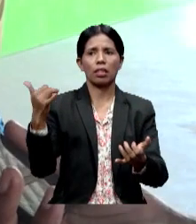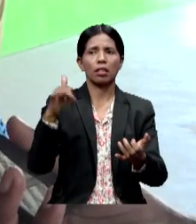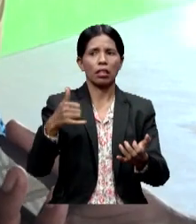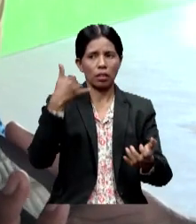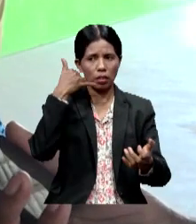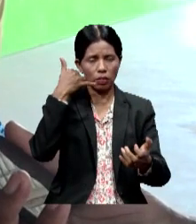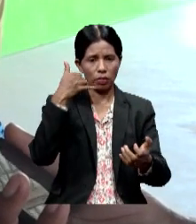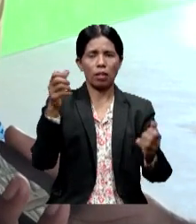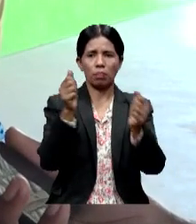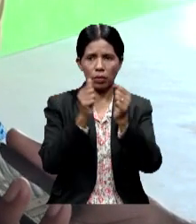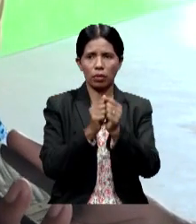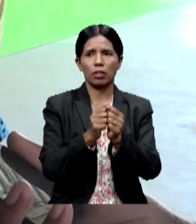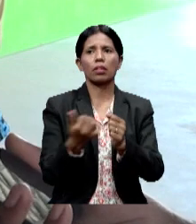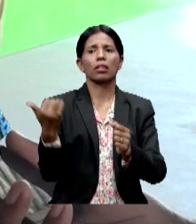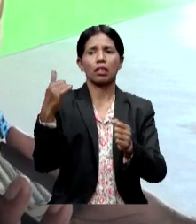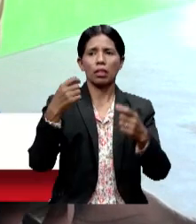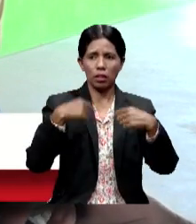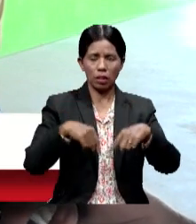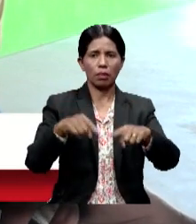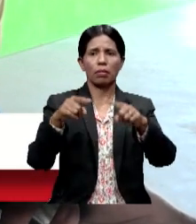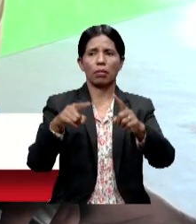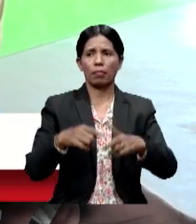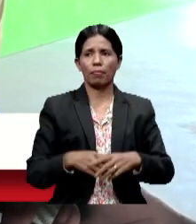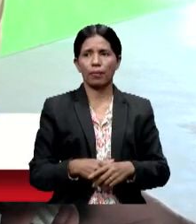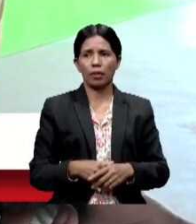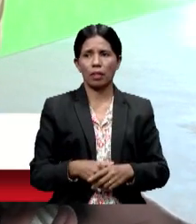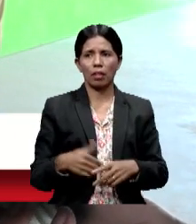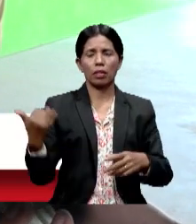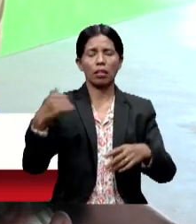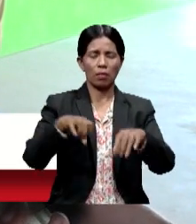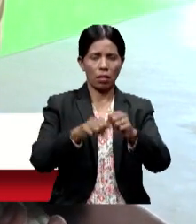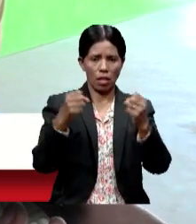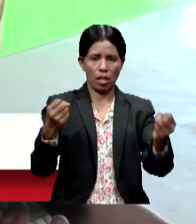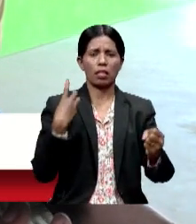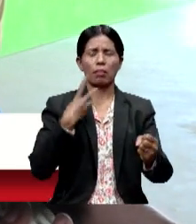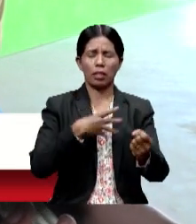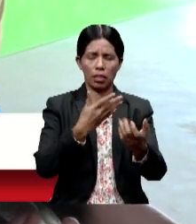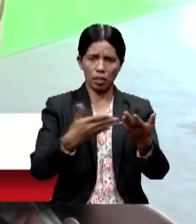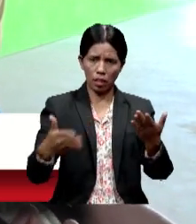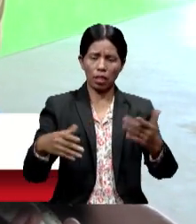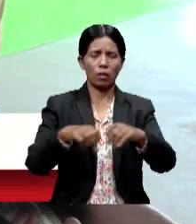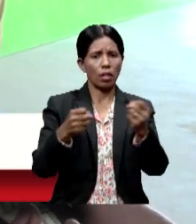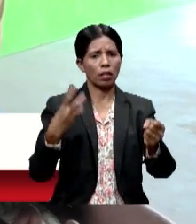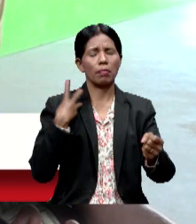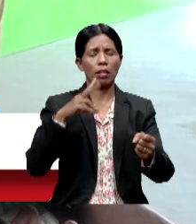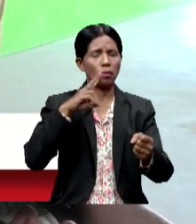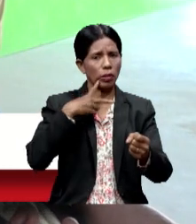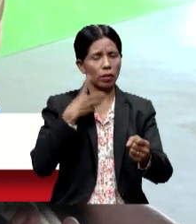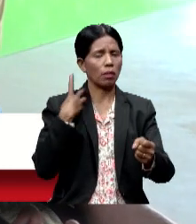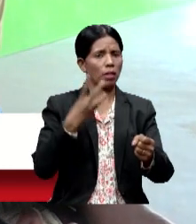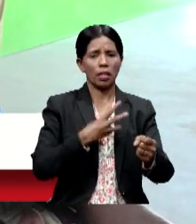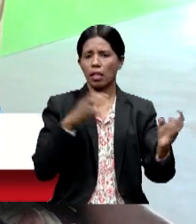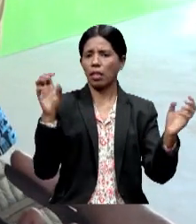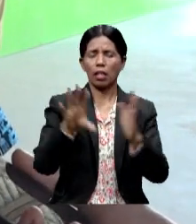telefone ba malu entam sira ba be sira ba straga mina sasa ba duni ami ne makami musla hetam fatin